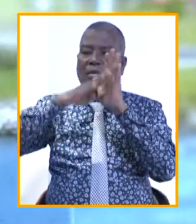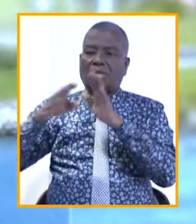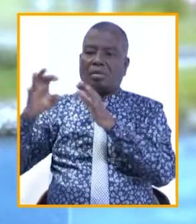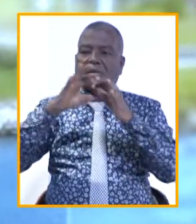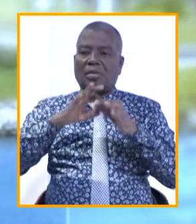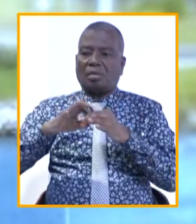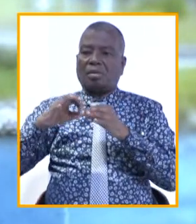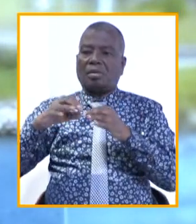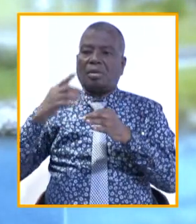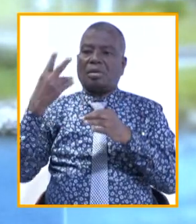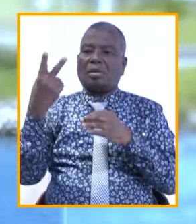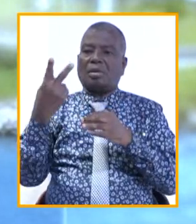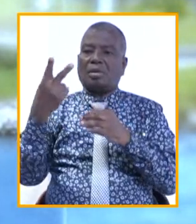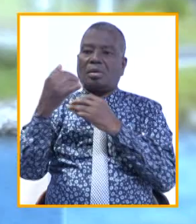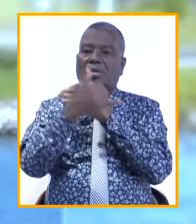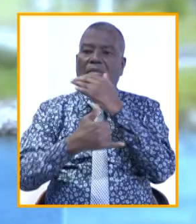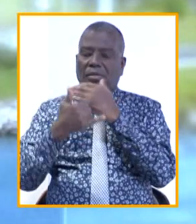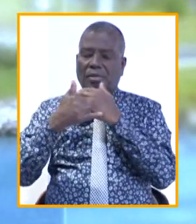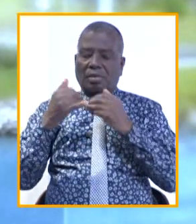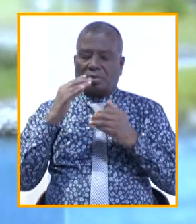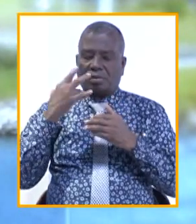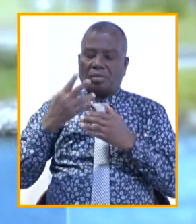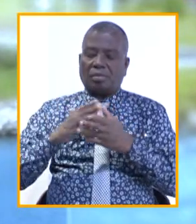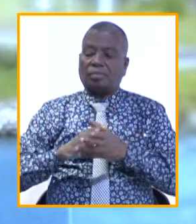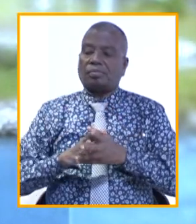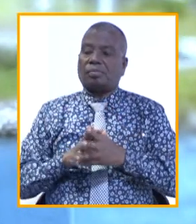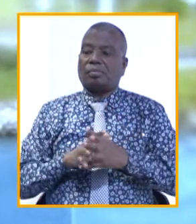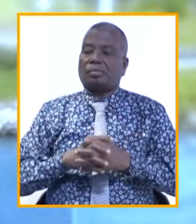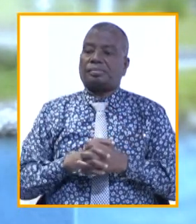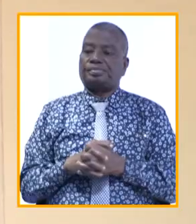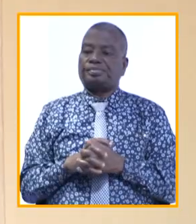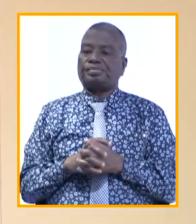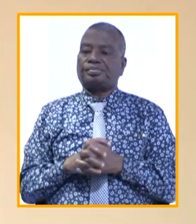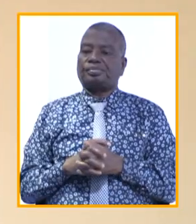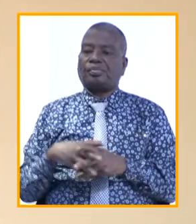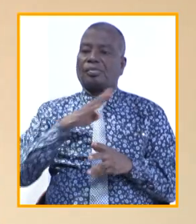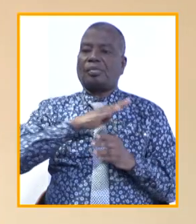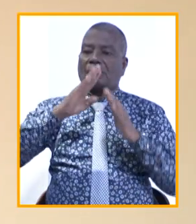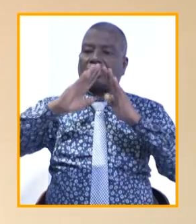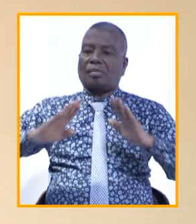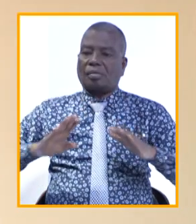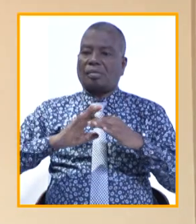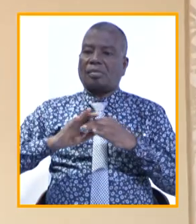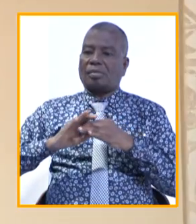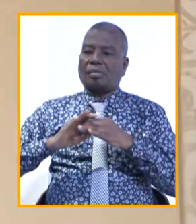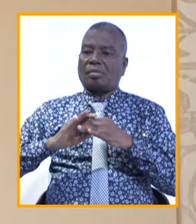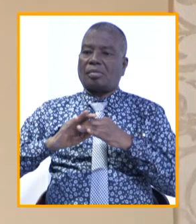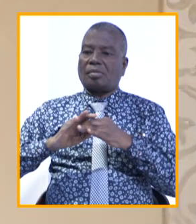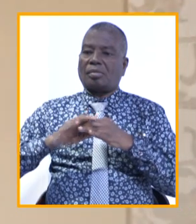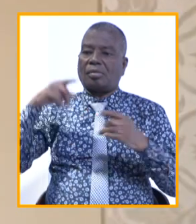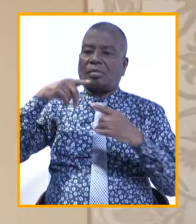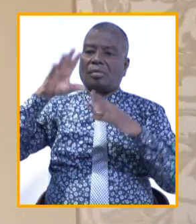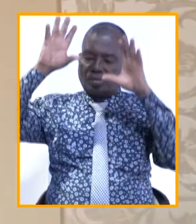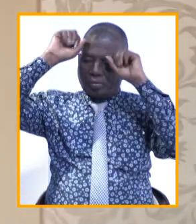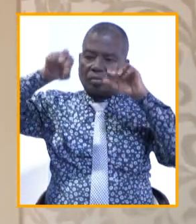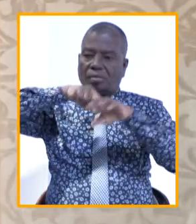coopération bilatérale. Les explications de Awa Touré. Le maire de New York, Eric Adams, chez le